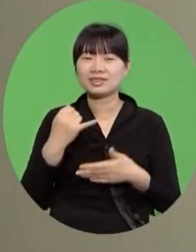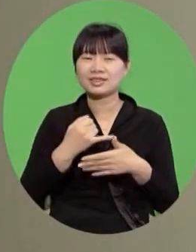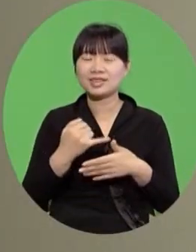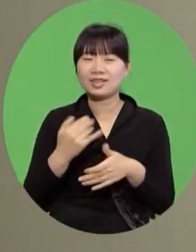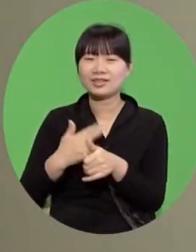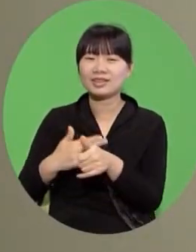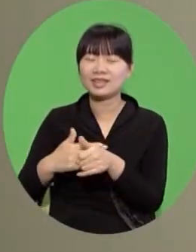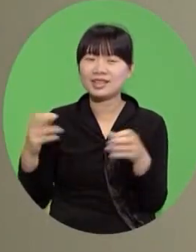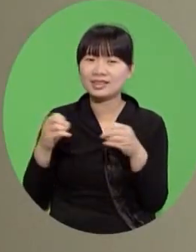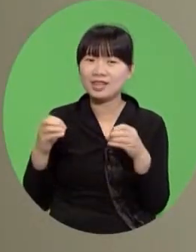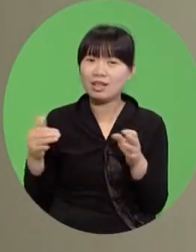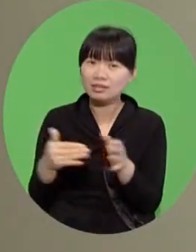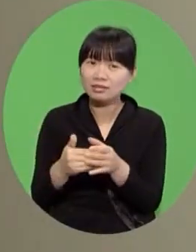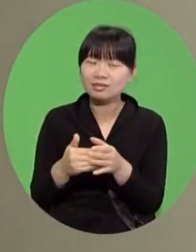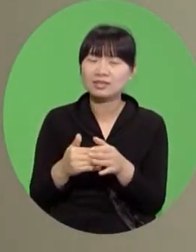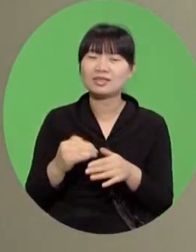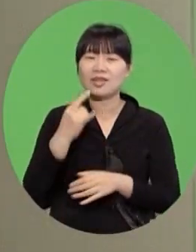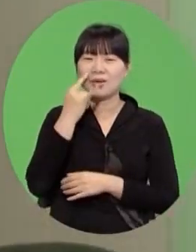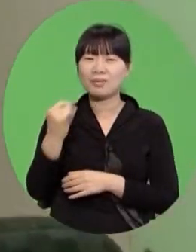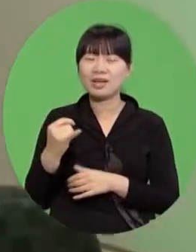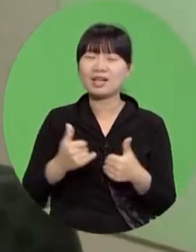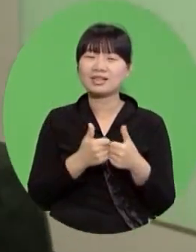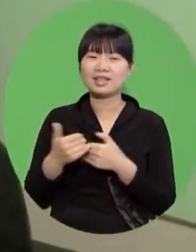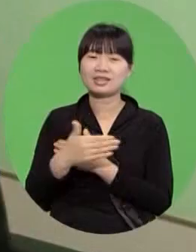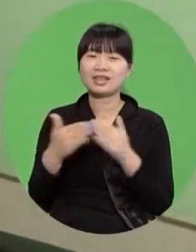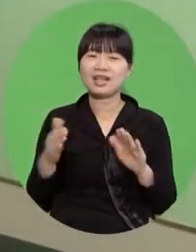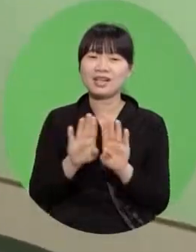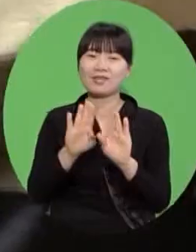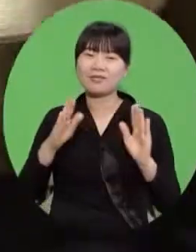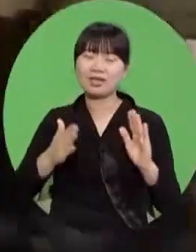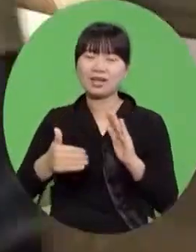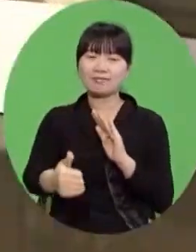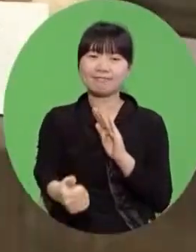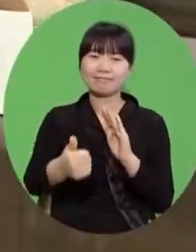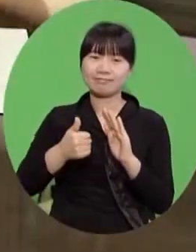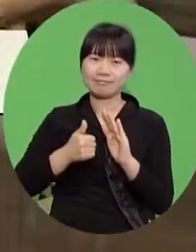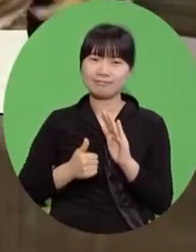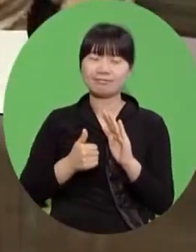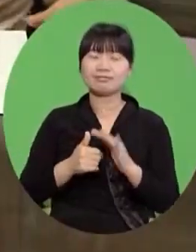희연이와 선생님의 이야기가 끝나자 엄마가 상담실로 들어섭니다.